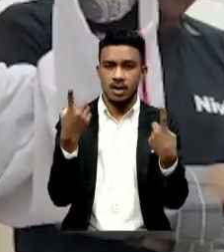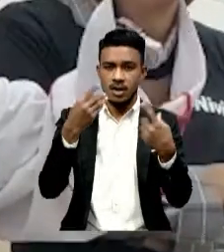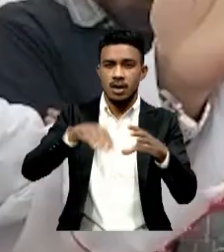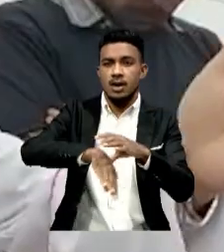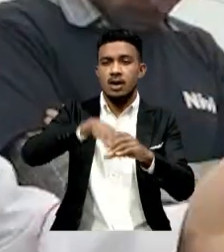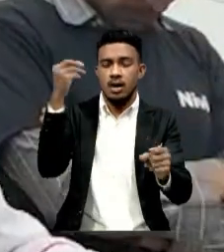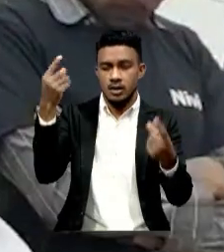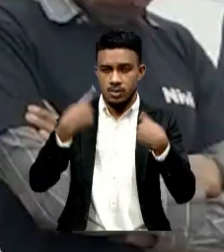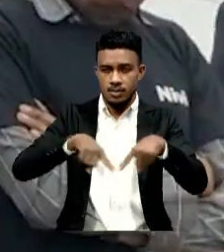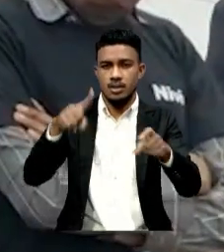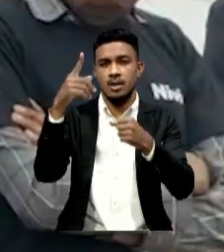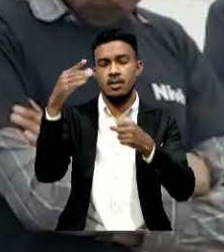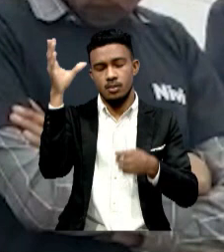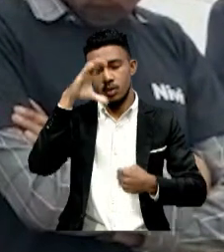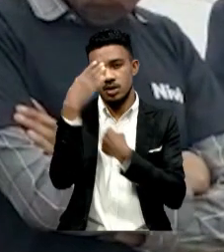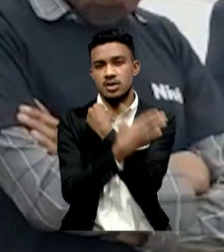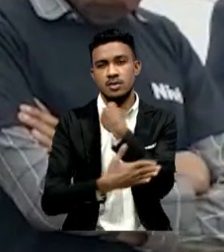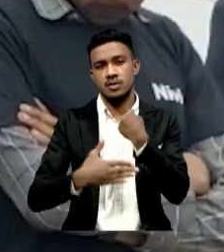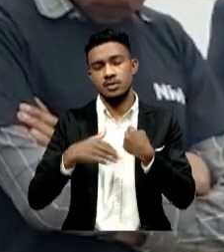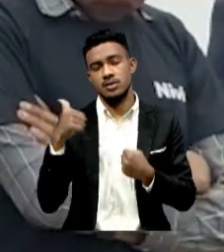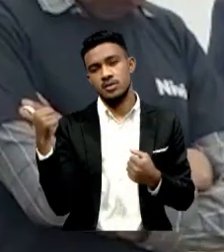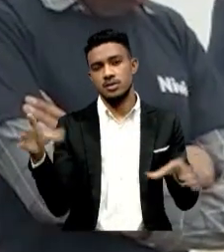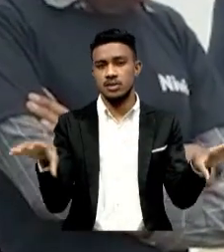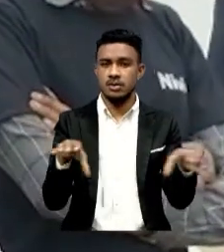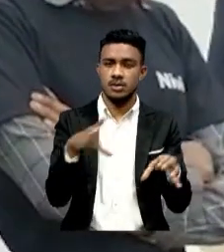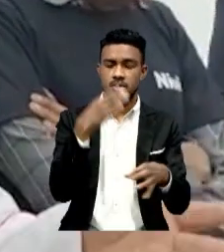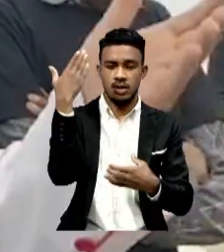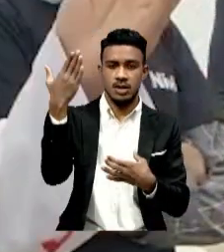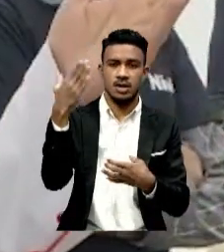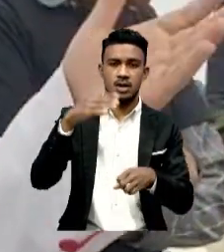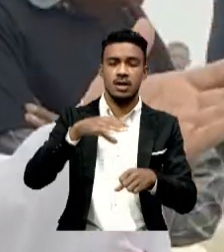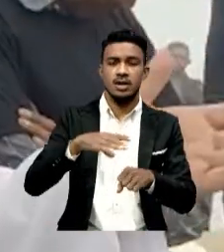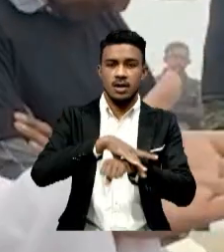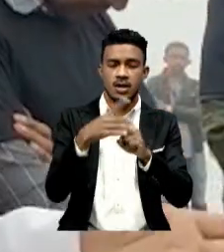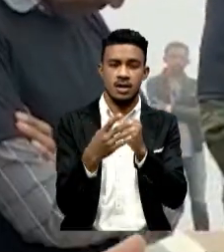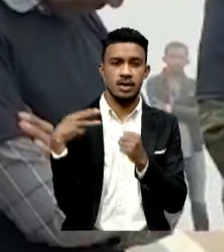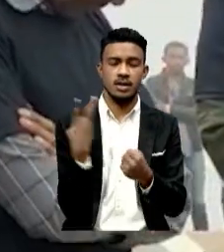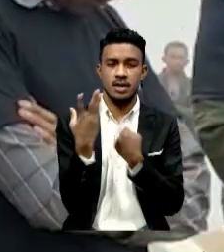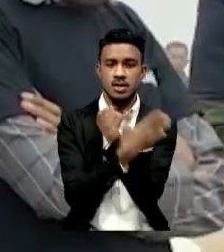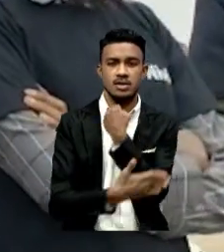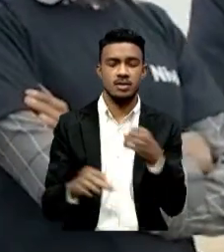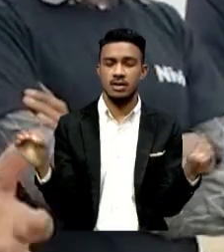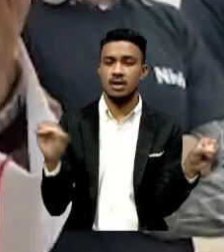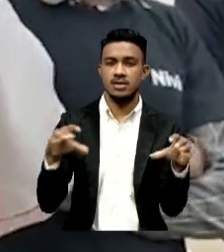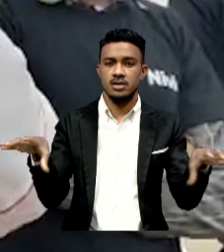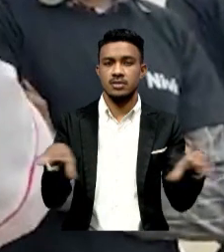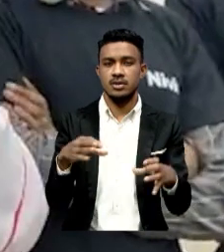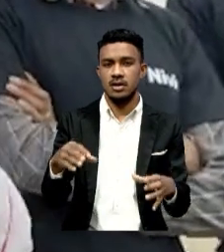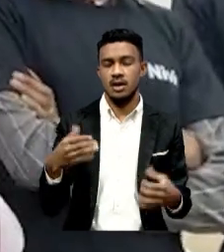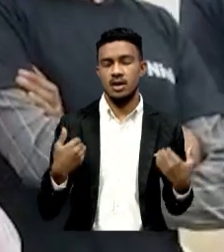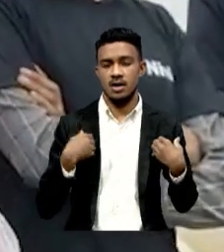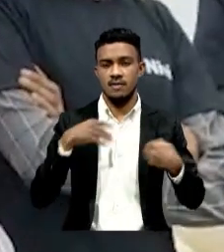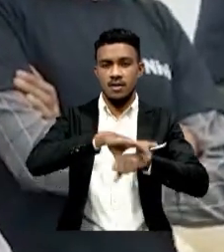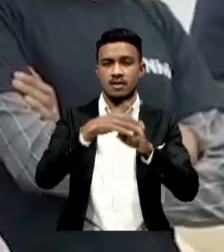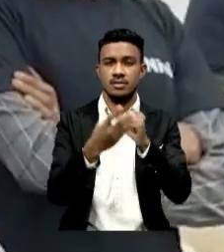tamba sama label hakia halu servis o ite rai laran mabe sei ta hakara kat bele i rai laran ne bele